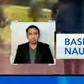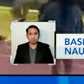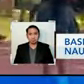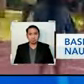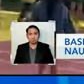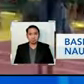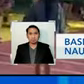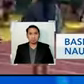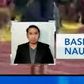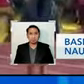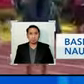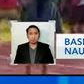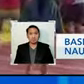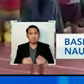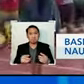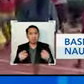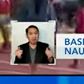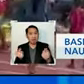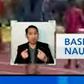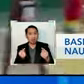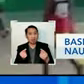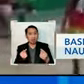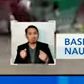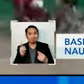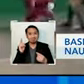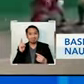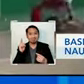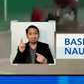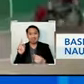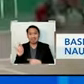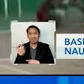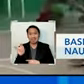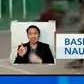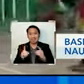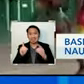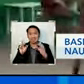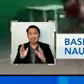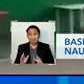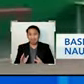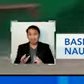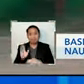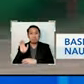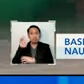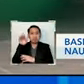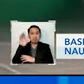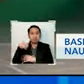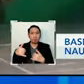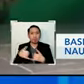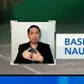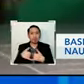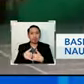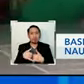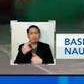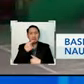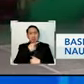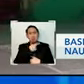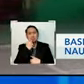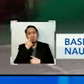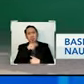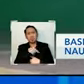Dawi sa Rumble ang basketball game ng mga taxi driver sa Cebu City. Sa gitna ng laro, nagkainitan ang mga koponan hanggang